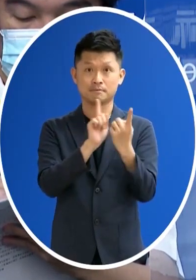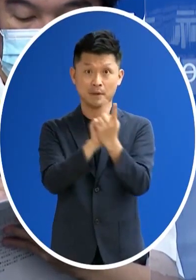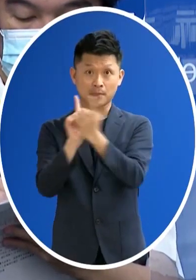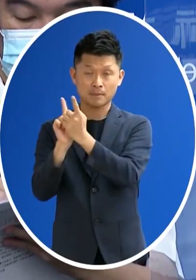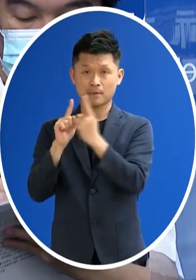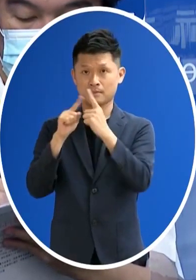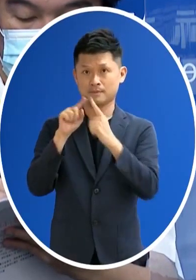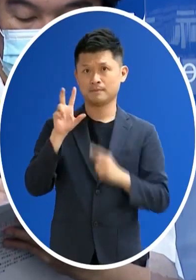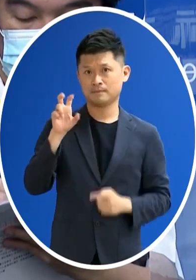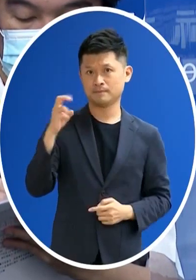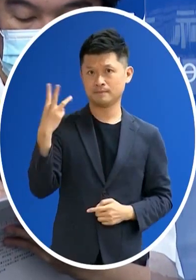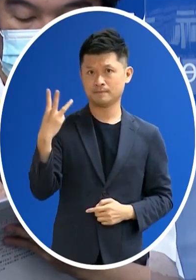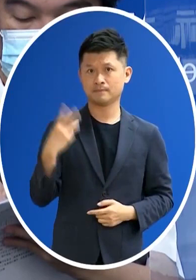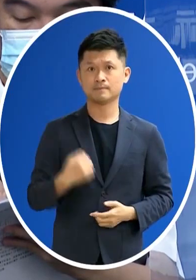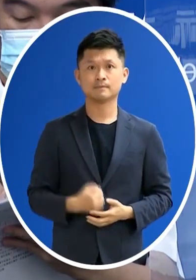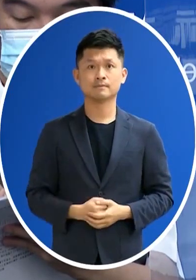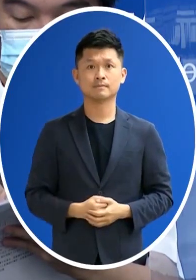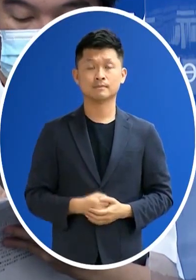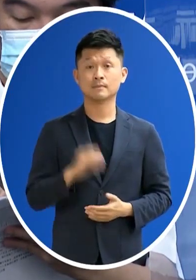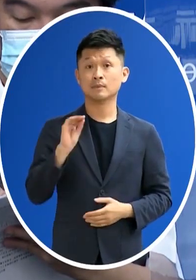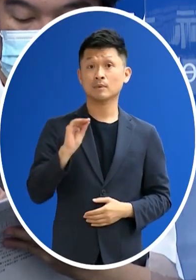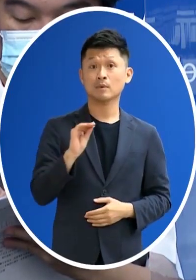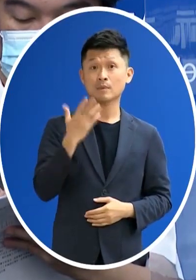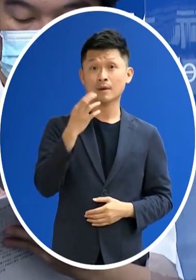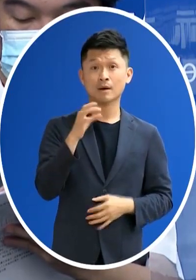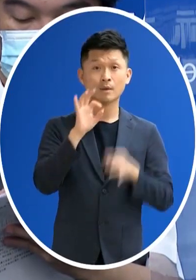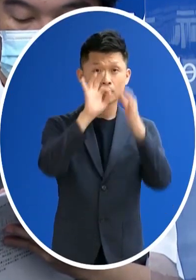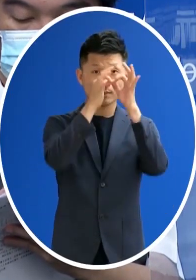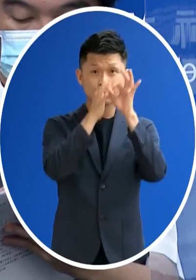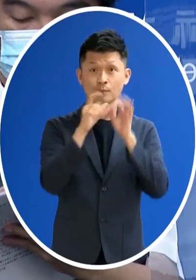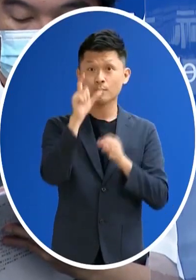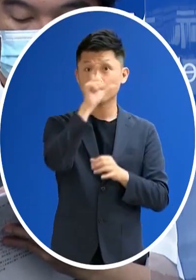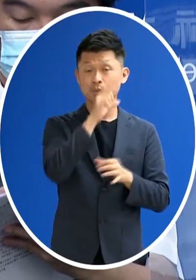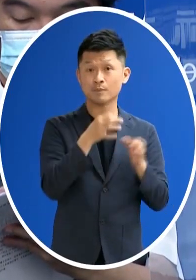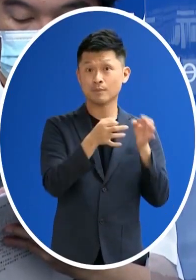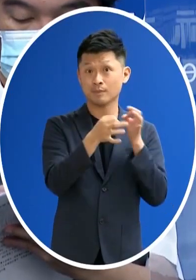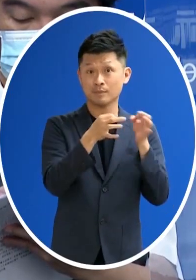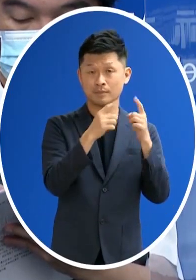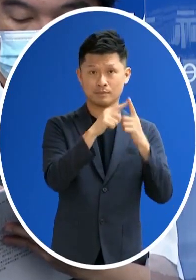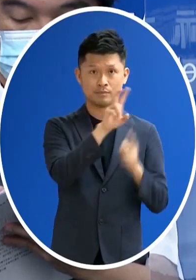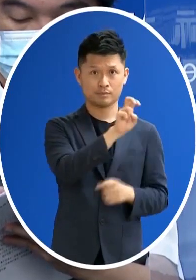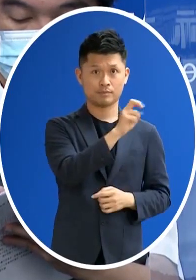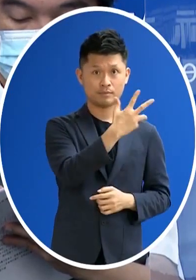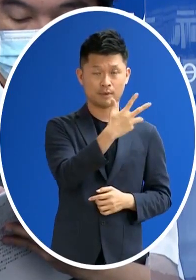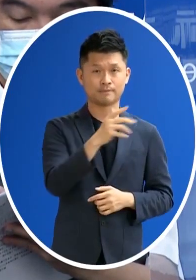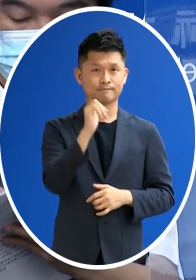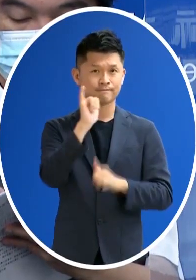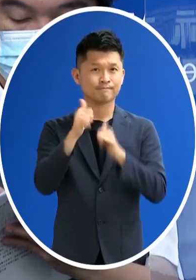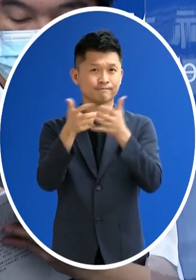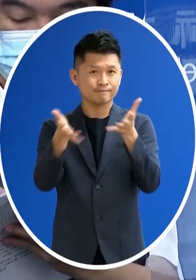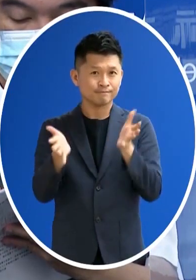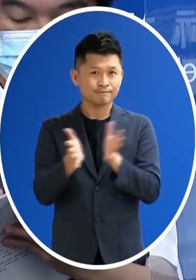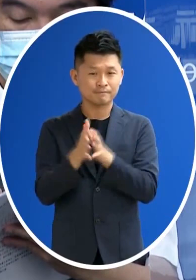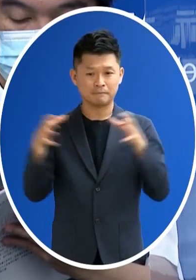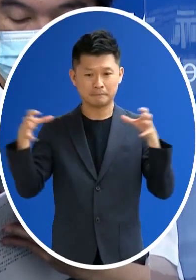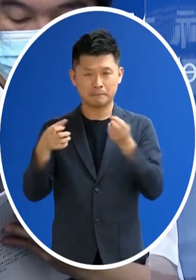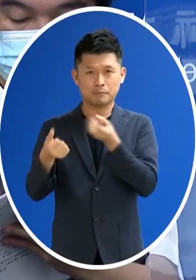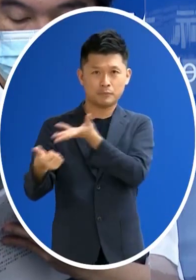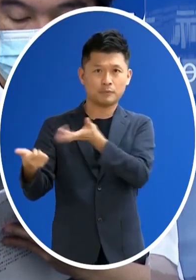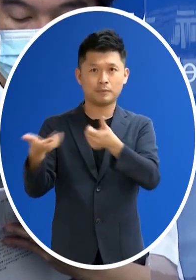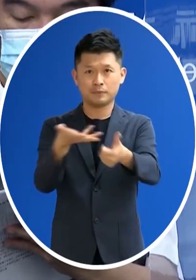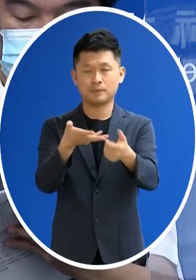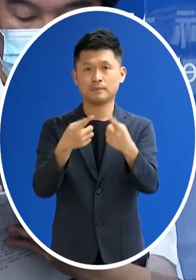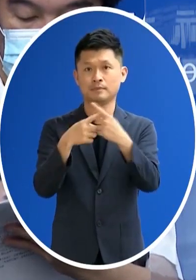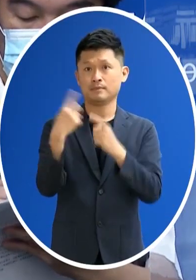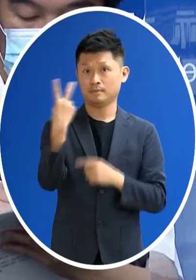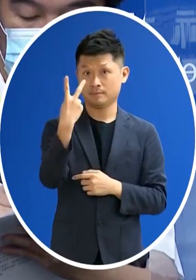73例，那万华葡萄酒商的有28例，那某社团相关的群聚2例，